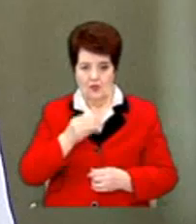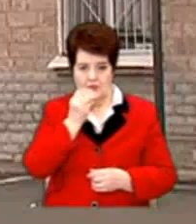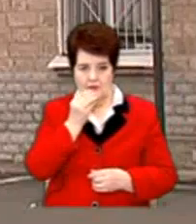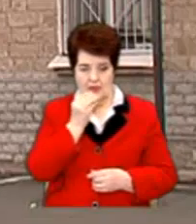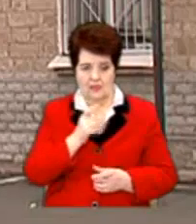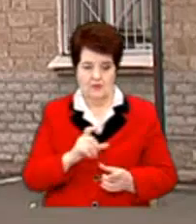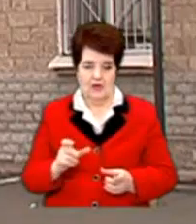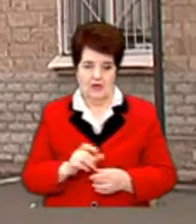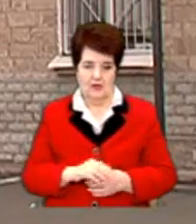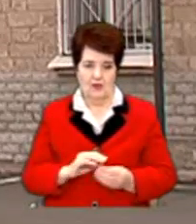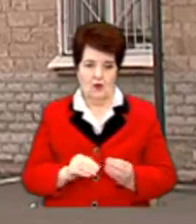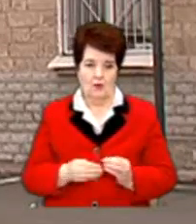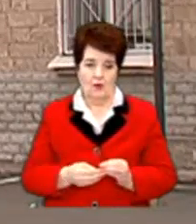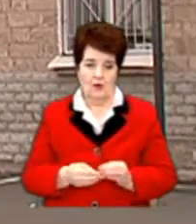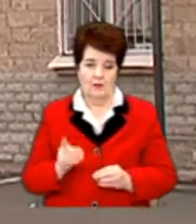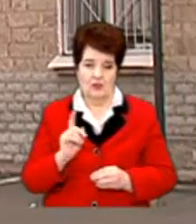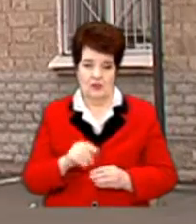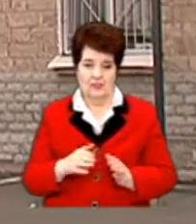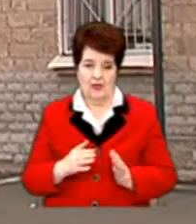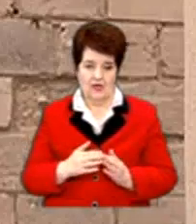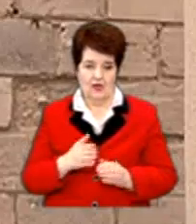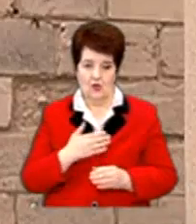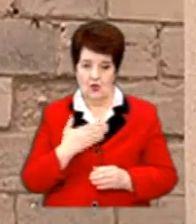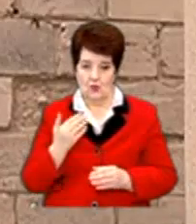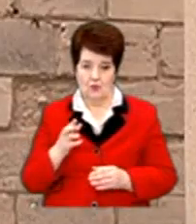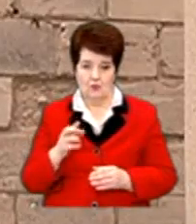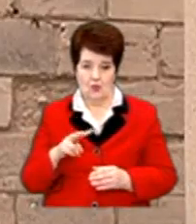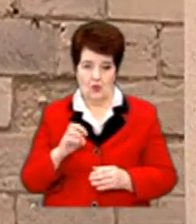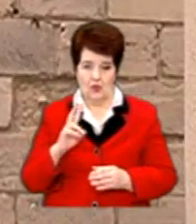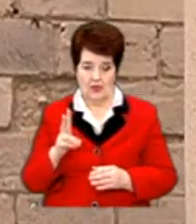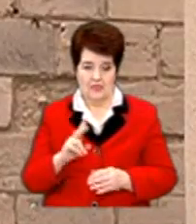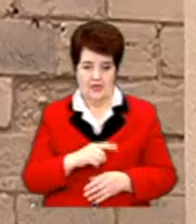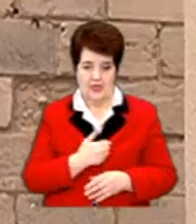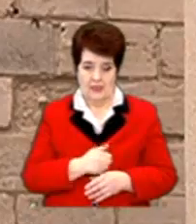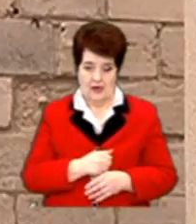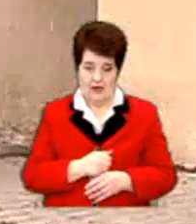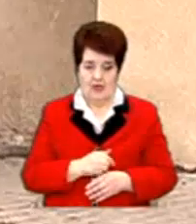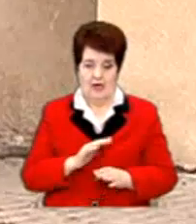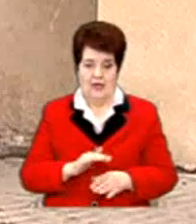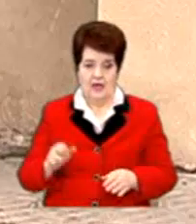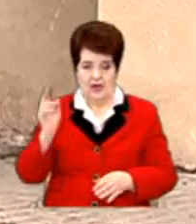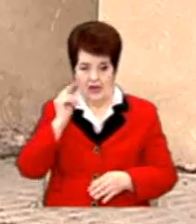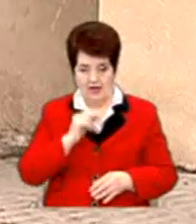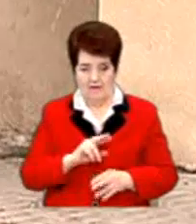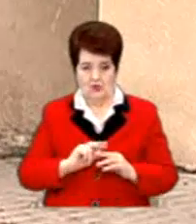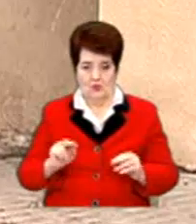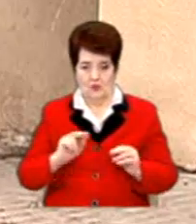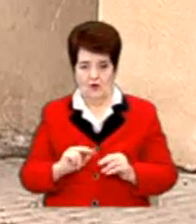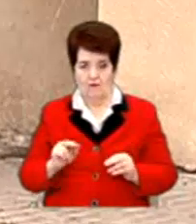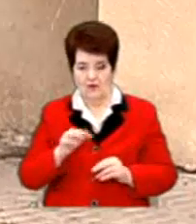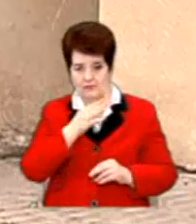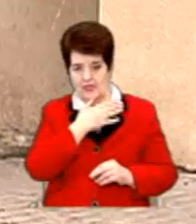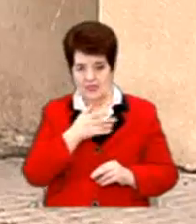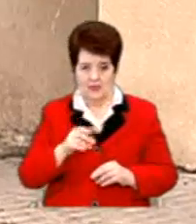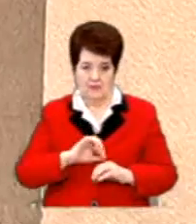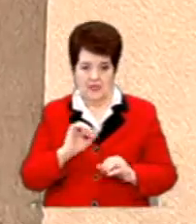la magazin. O problemă este că în această clădire nu există bloc sanitar, așa că elevii și profesorii sunt nevoiți acum pe timp de